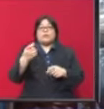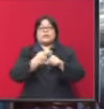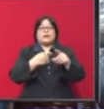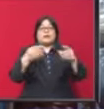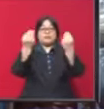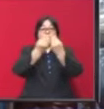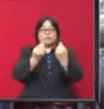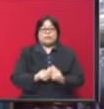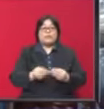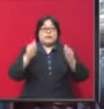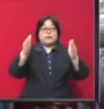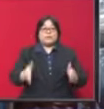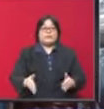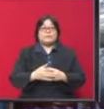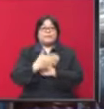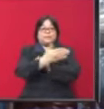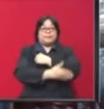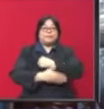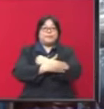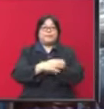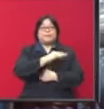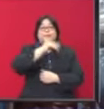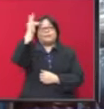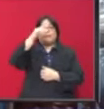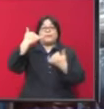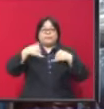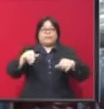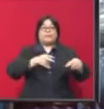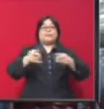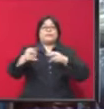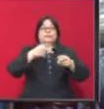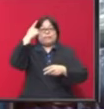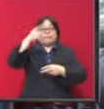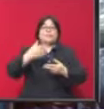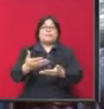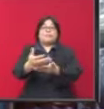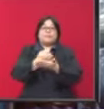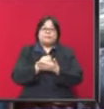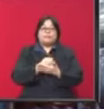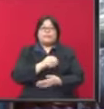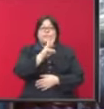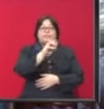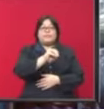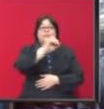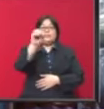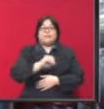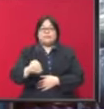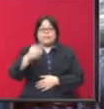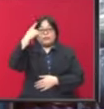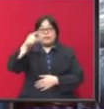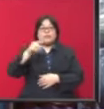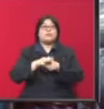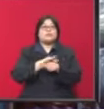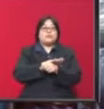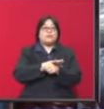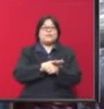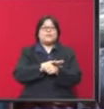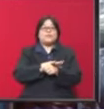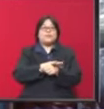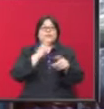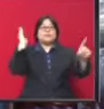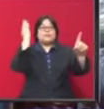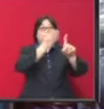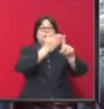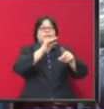populasi negara dan kerajaan sedang berusaha untuk mendapatkan 60 ratus untuk mencukupkan